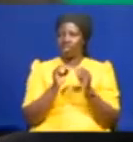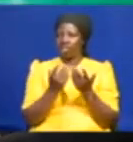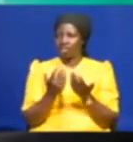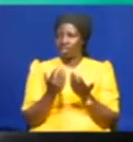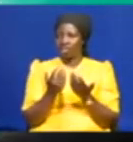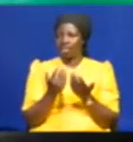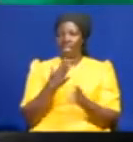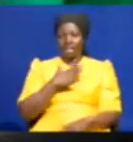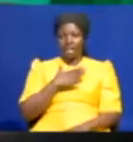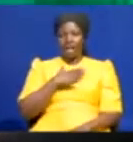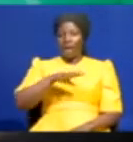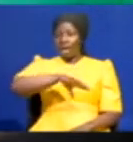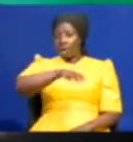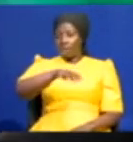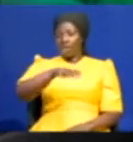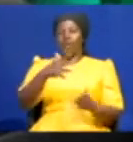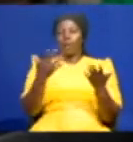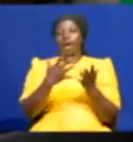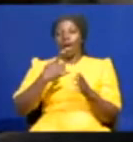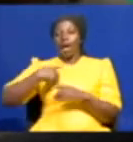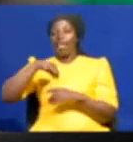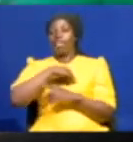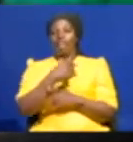Kwa kaunti yetu ambapo tumeweza